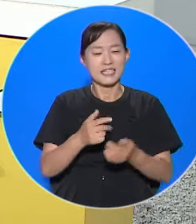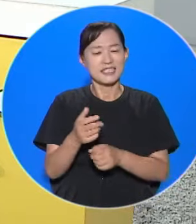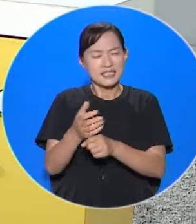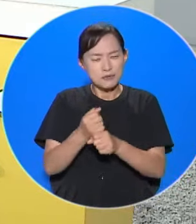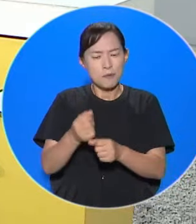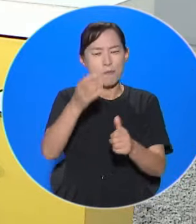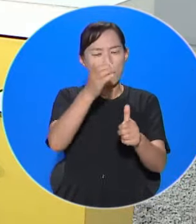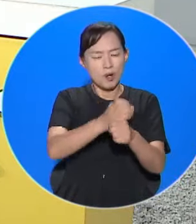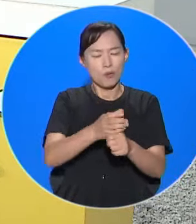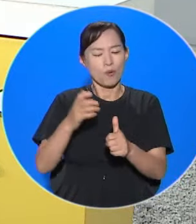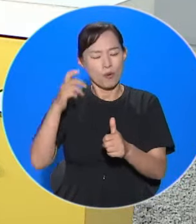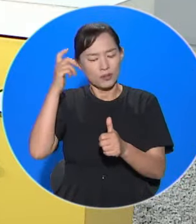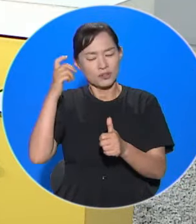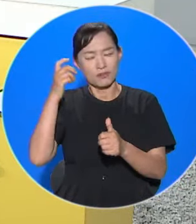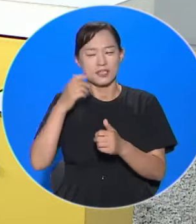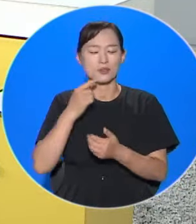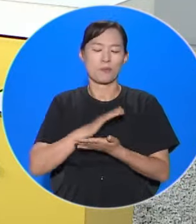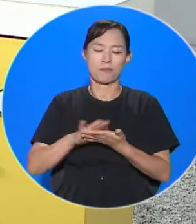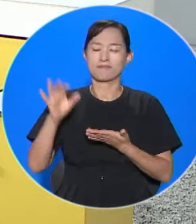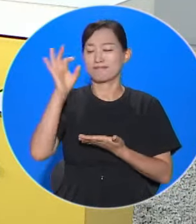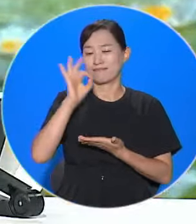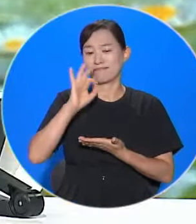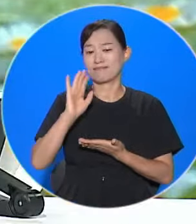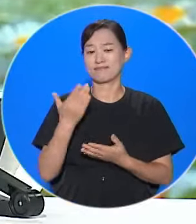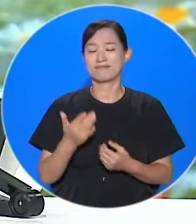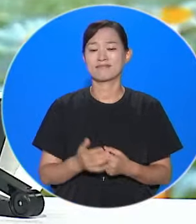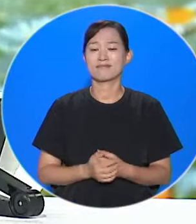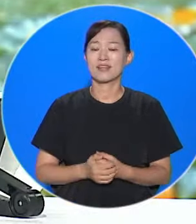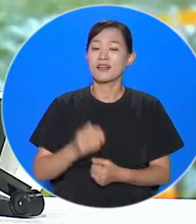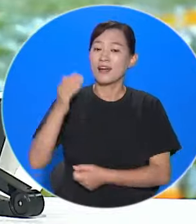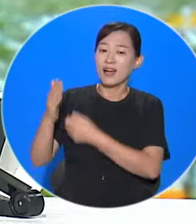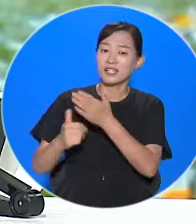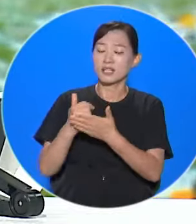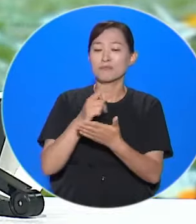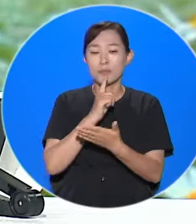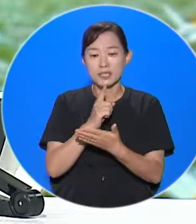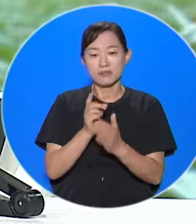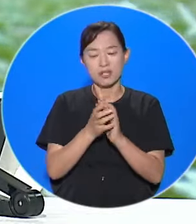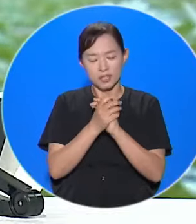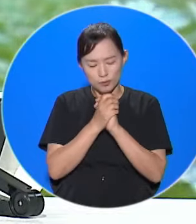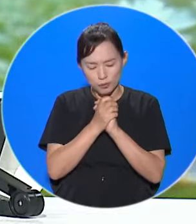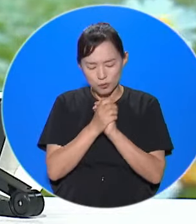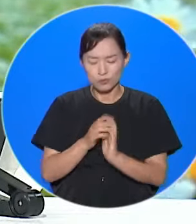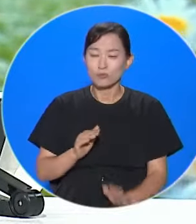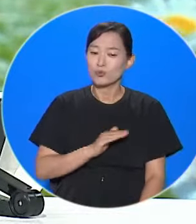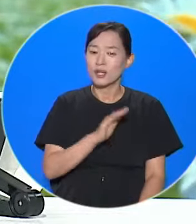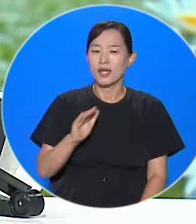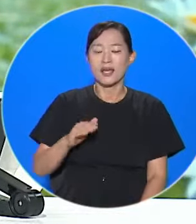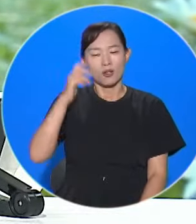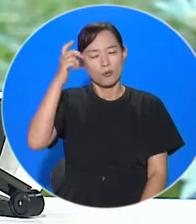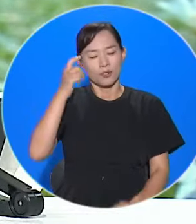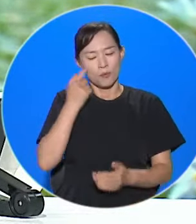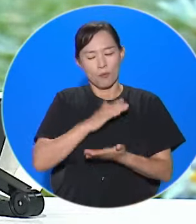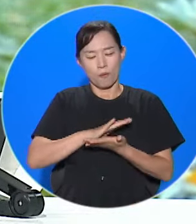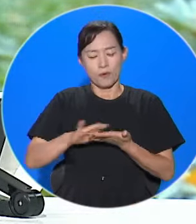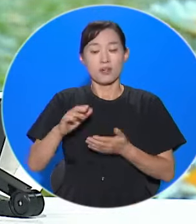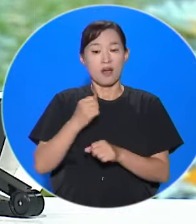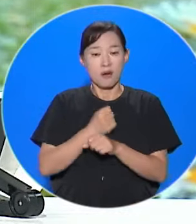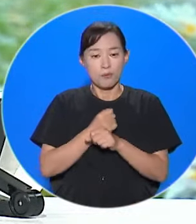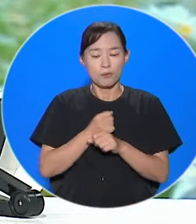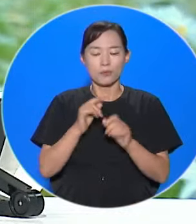맡기고 영적인 시원함을 찾아야 합니다. 하나님의 말씀과 기도로 우리의 영혼을 시원하게 하고